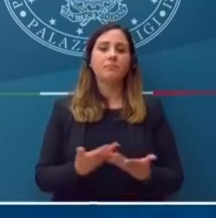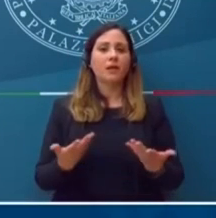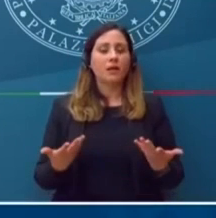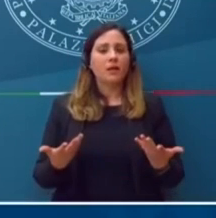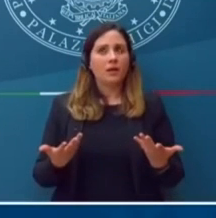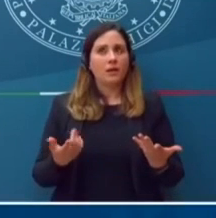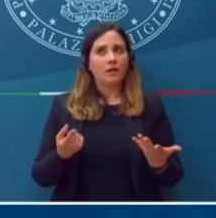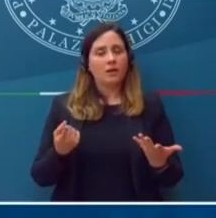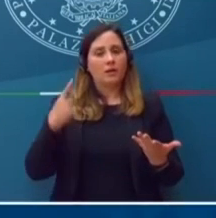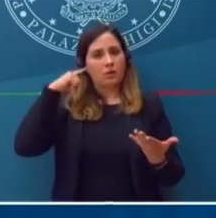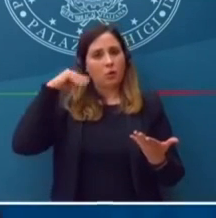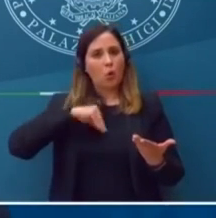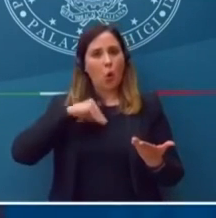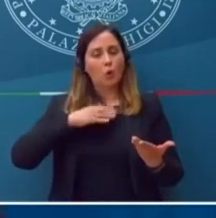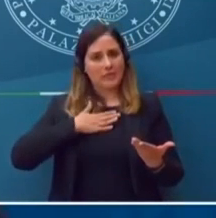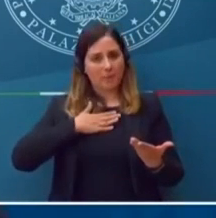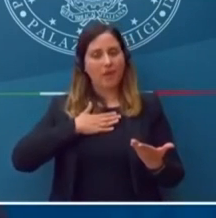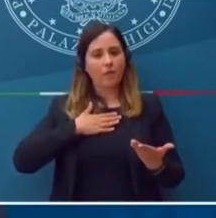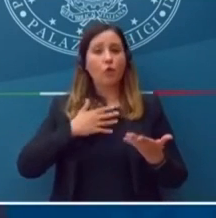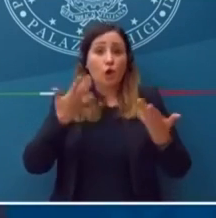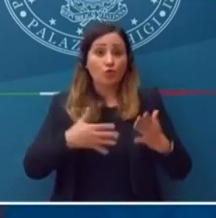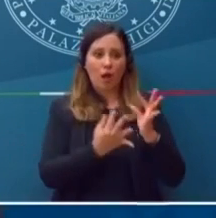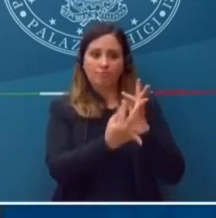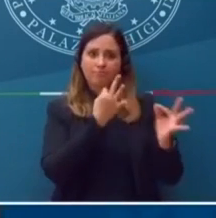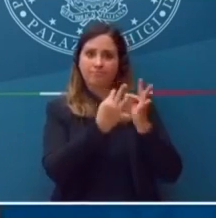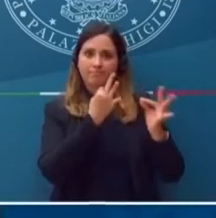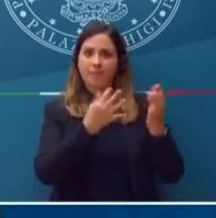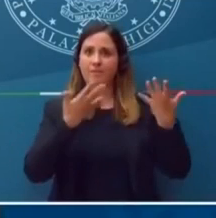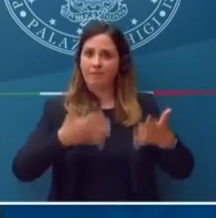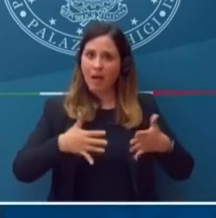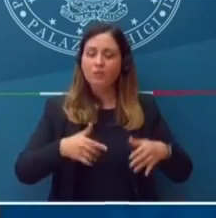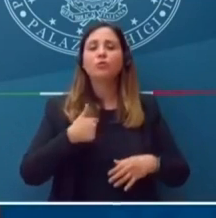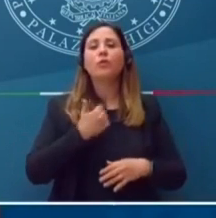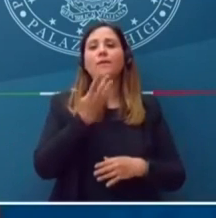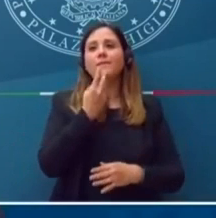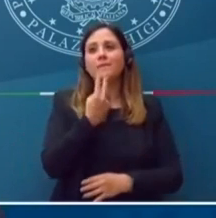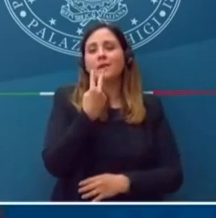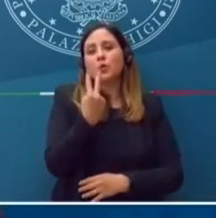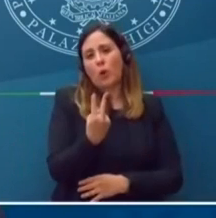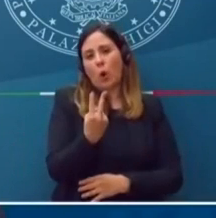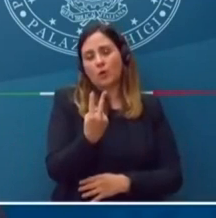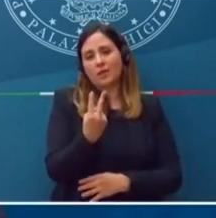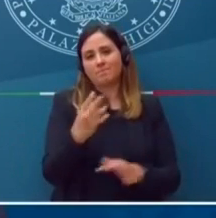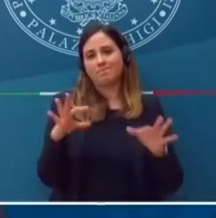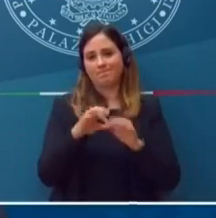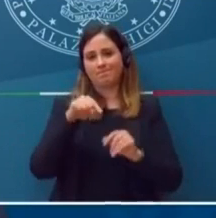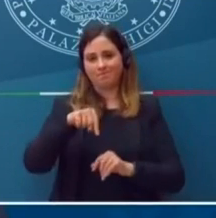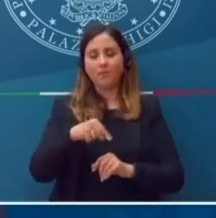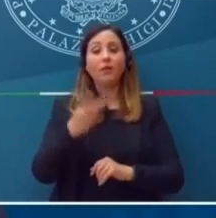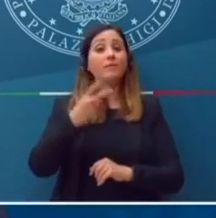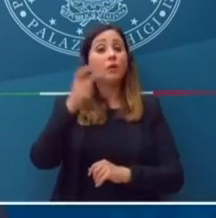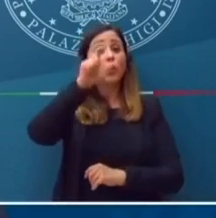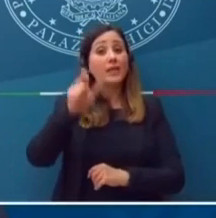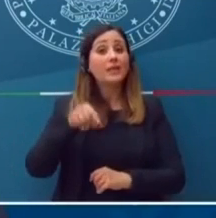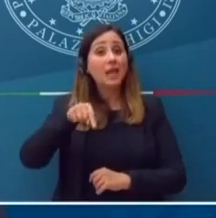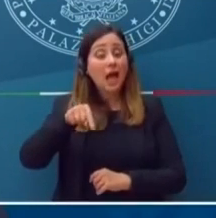Sono ben consapevole di essere stato criticato. Vorrei dire un paio di cose su questo, però. Tenete presente, l'Italia è l'unico paese che ha dei